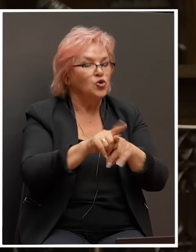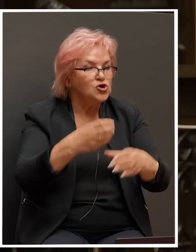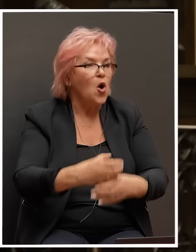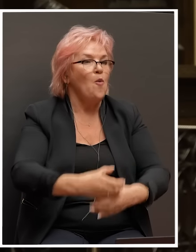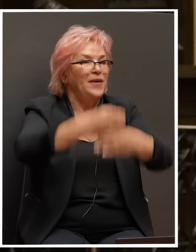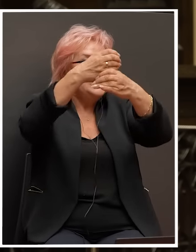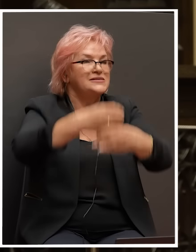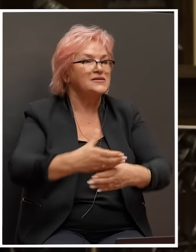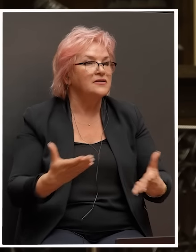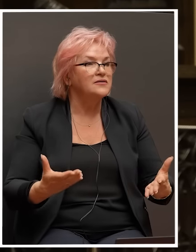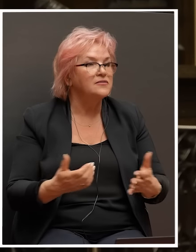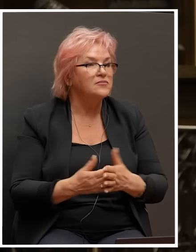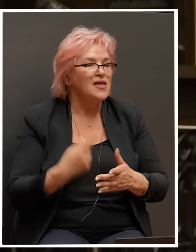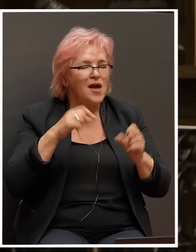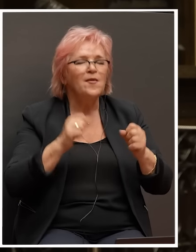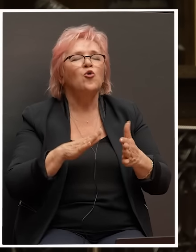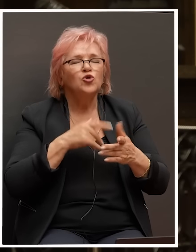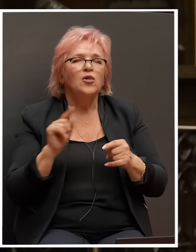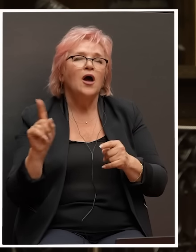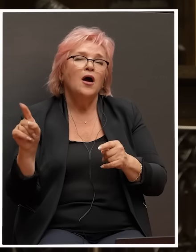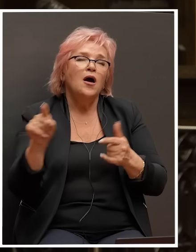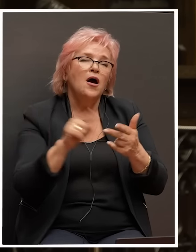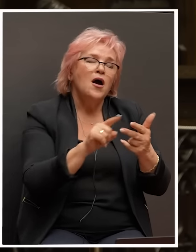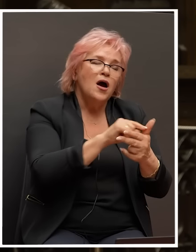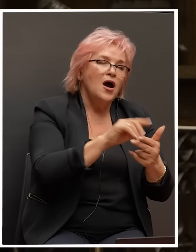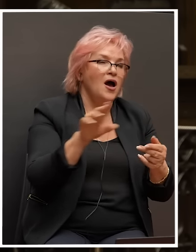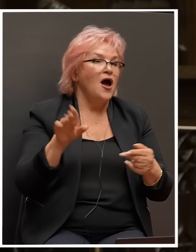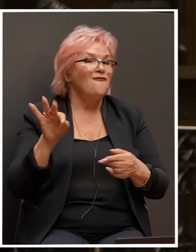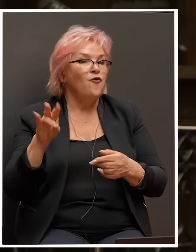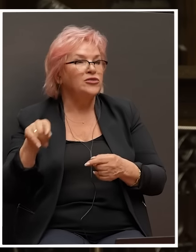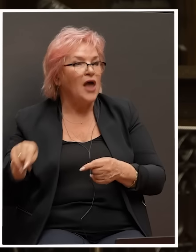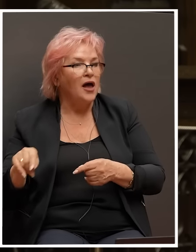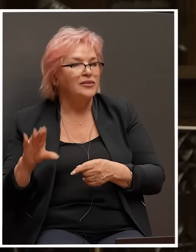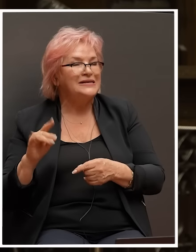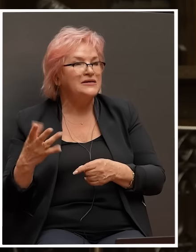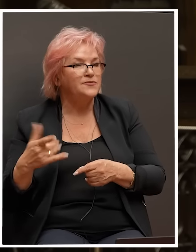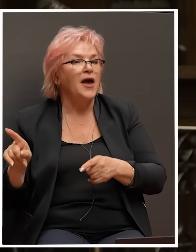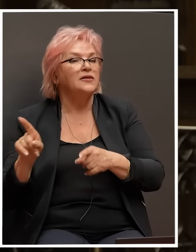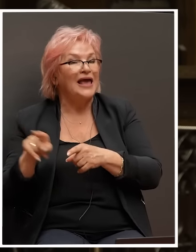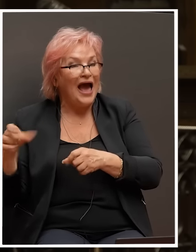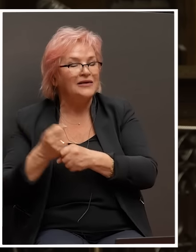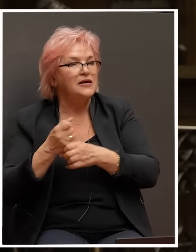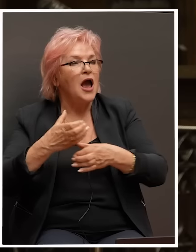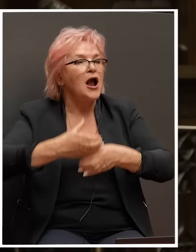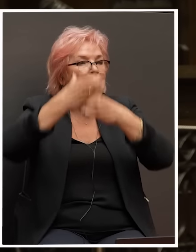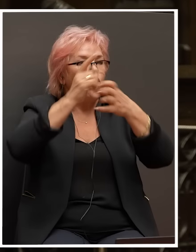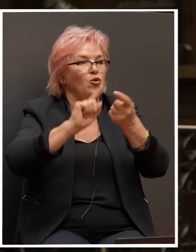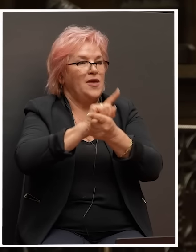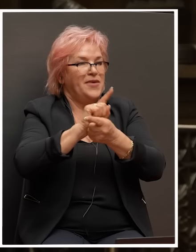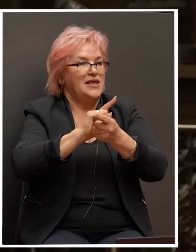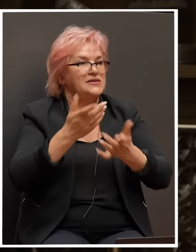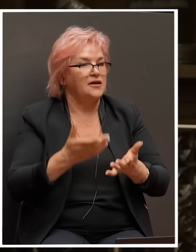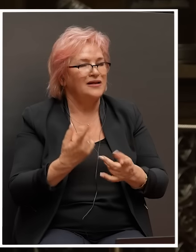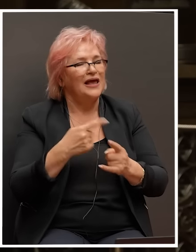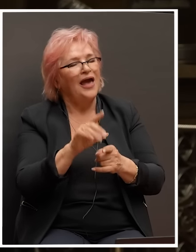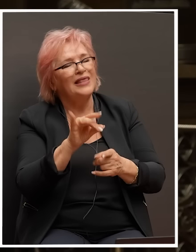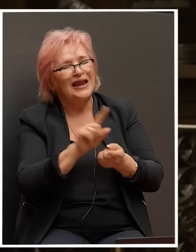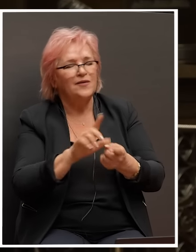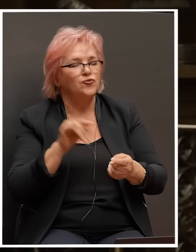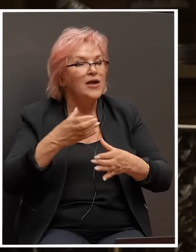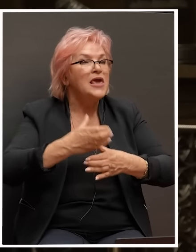Обелиск. Я могу долго перечислять. Фонтана с Сикстом V, они еще и колонны переделали. Это не совсем перестройка Рима, но они